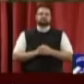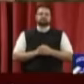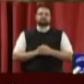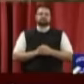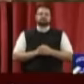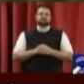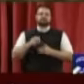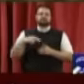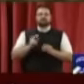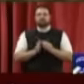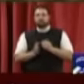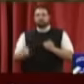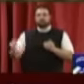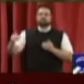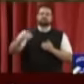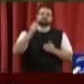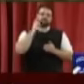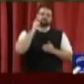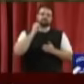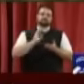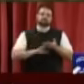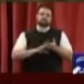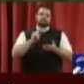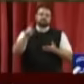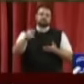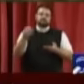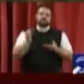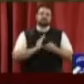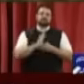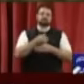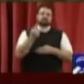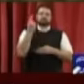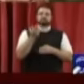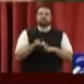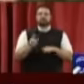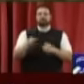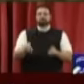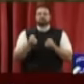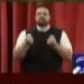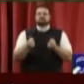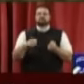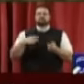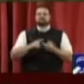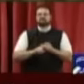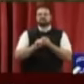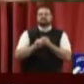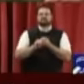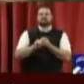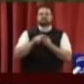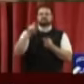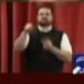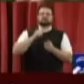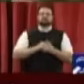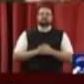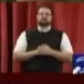el evite experiența din cauza ta, va veni într-una mult mai grea și devine dependent de tine. Și-l